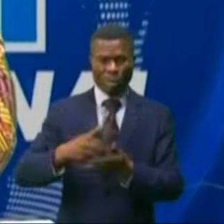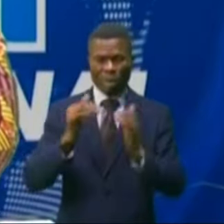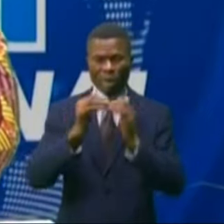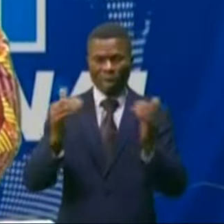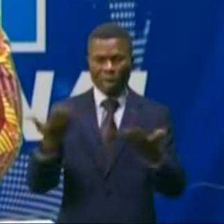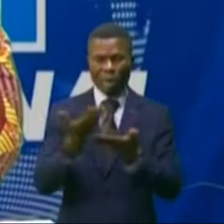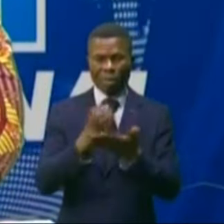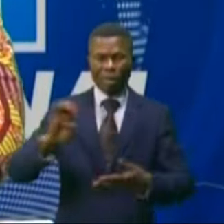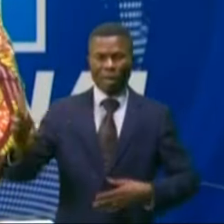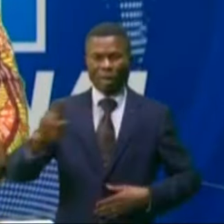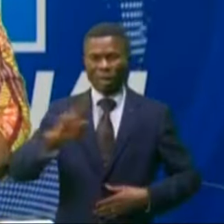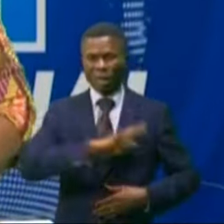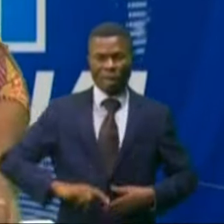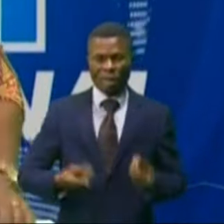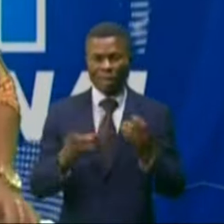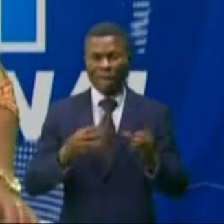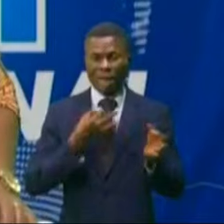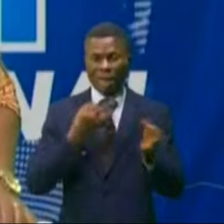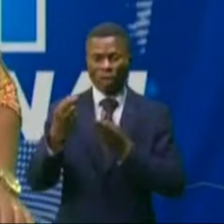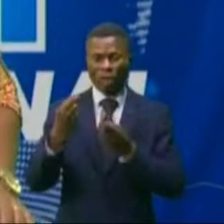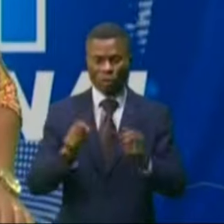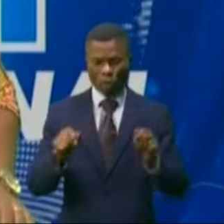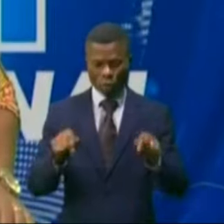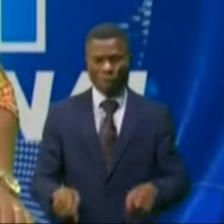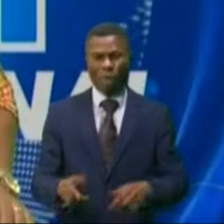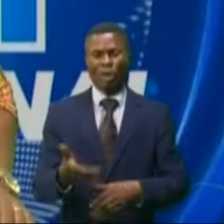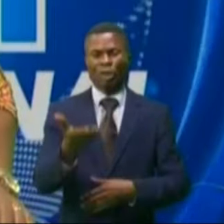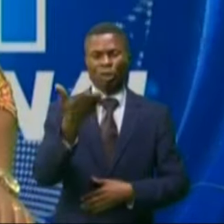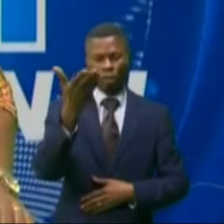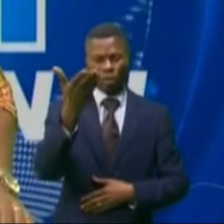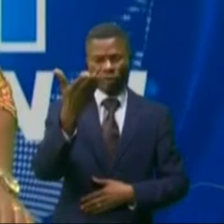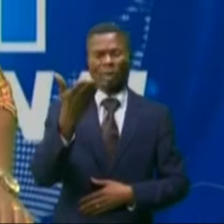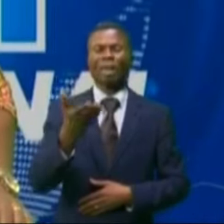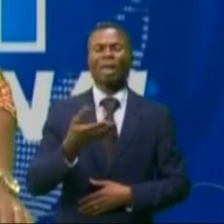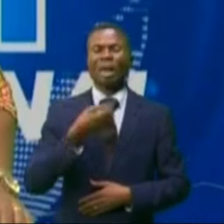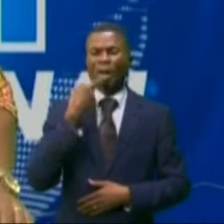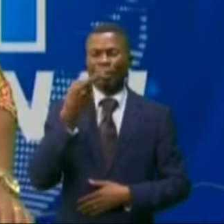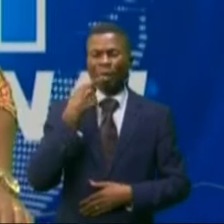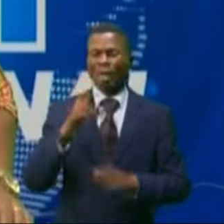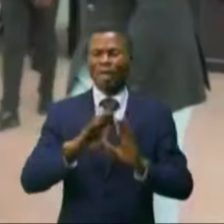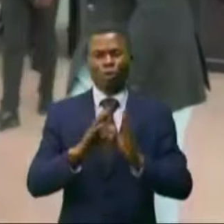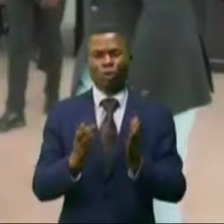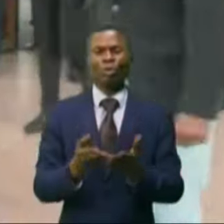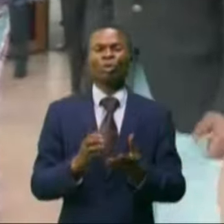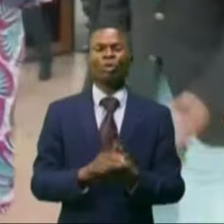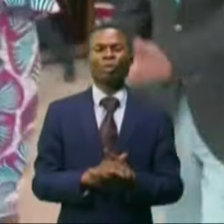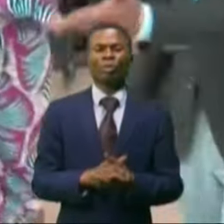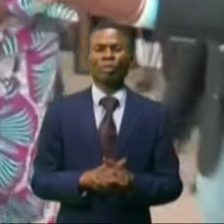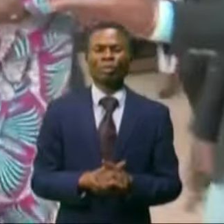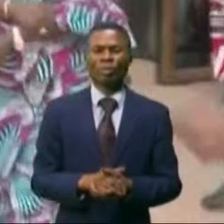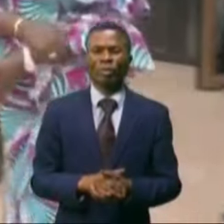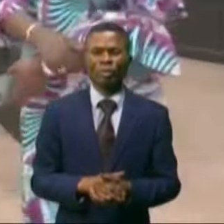paix dans l'Est. D'autres détails dans son reportage de Annie Balaka et Alain Bikaï.